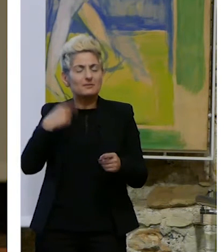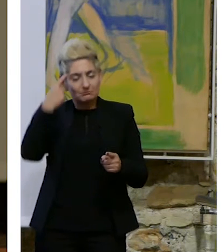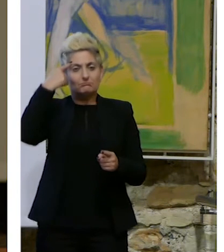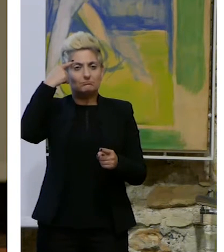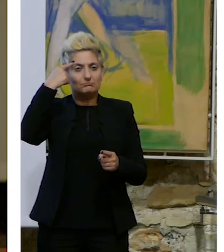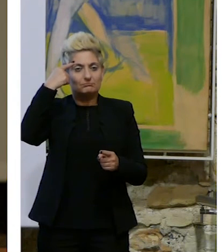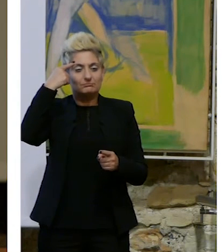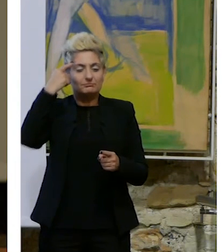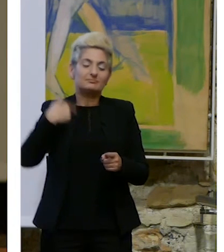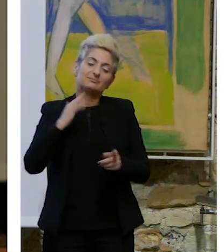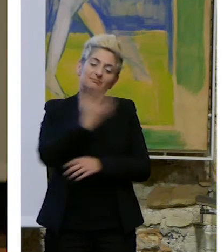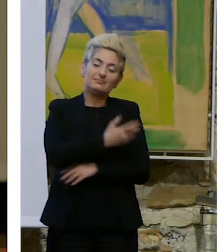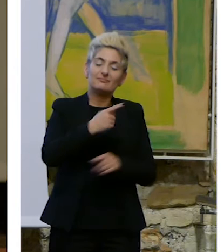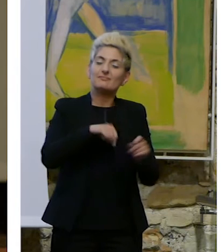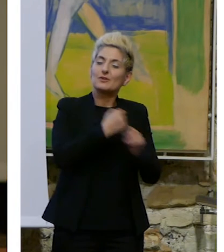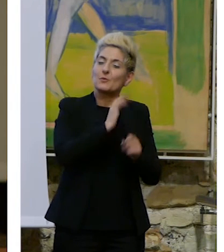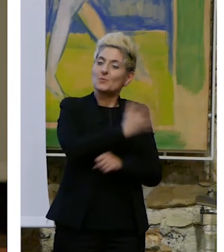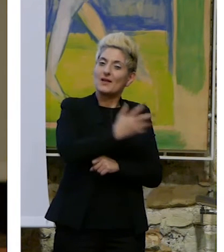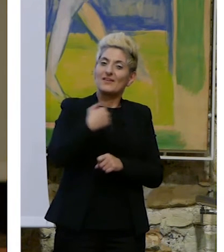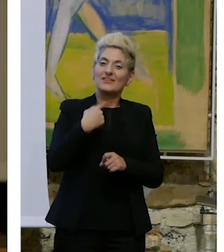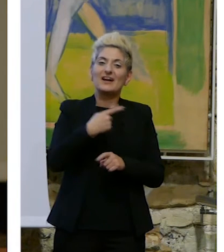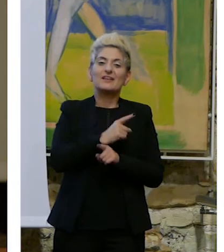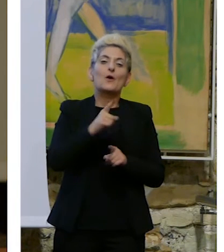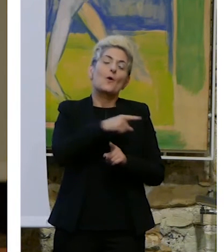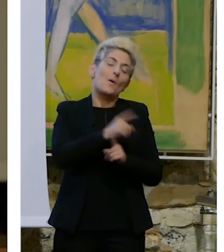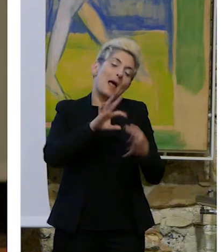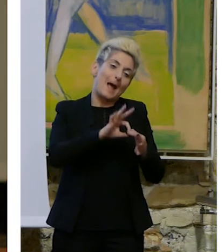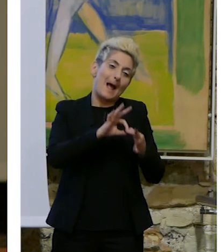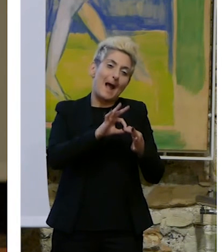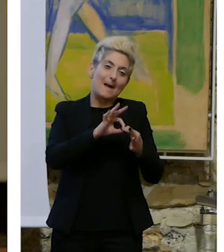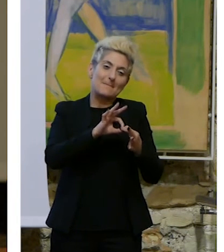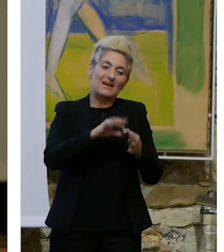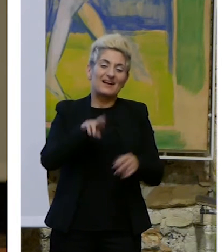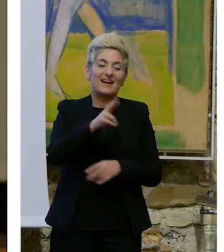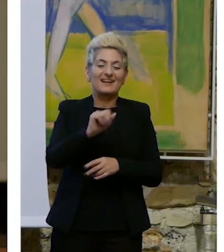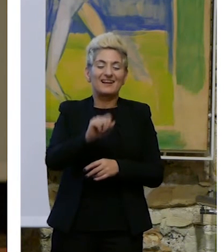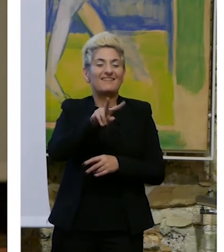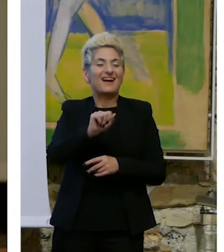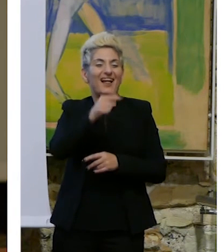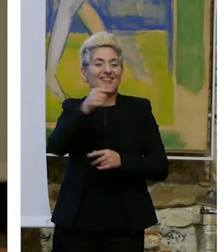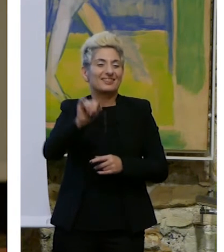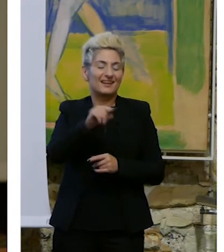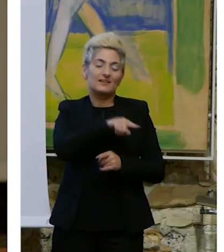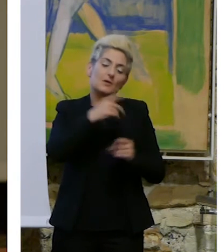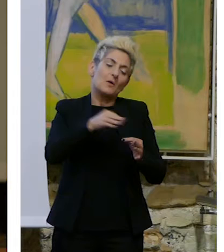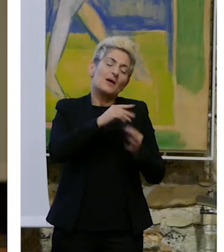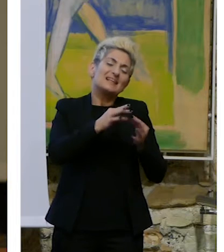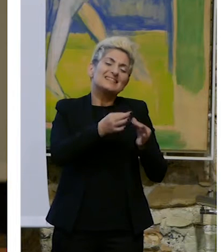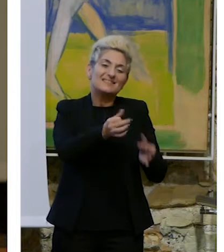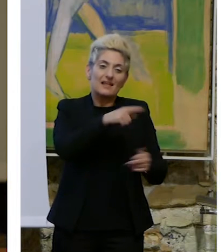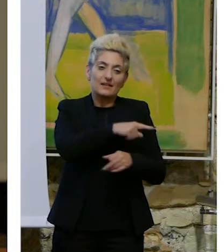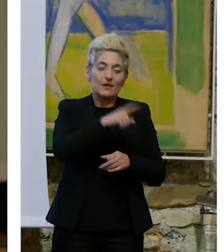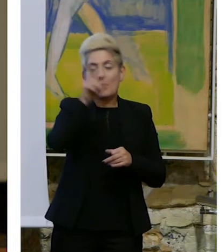mio vecchio amico, e purtroppo non c'è più, il più grande setaiolo d'Italia, che era Ratti, quello di Como. Ratti, quando incontrava